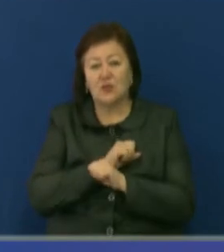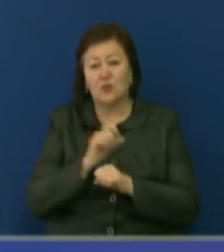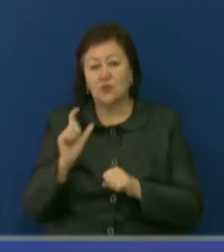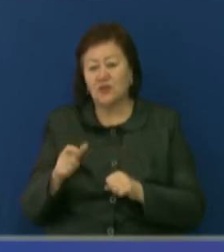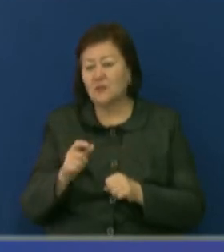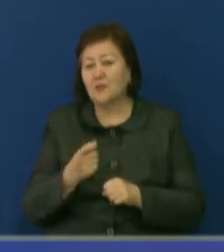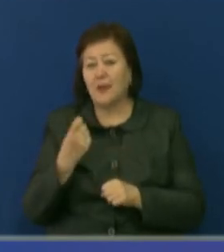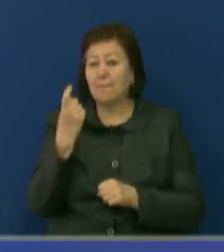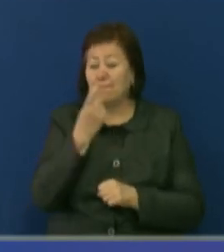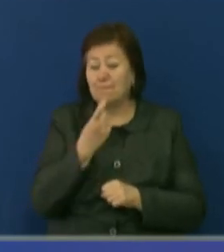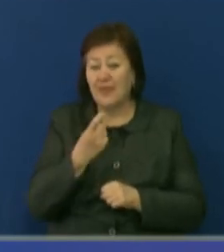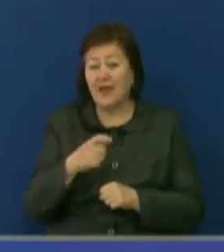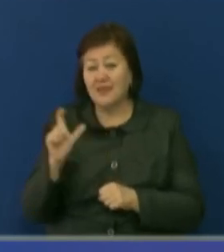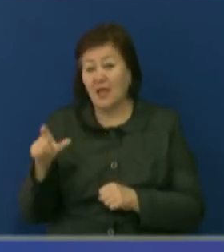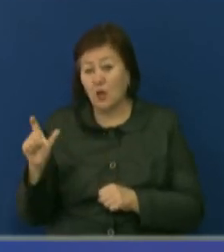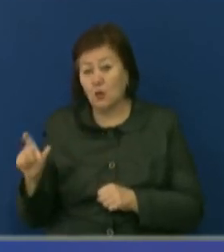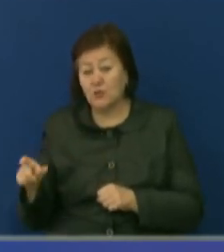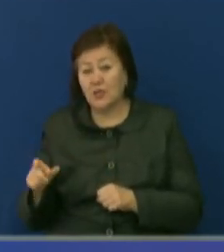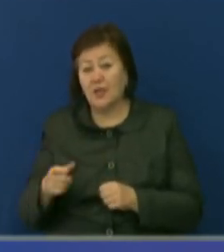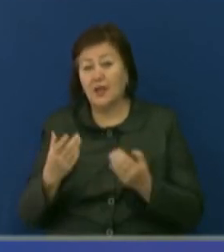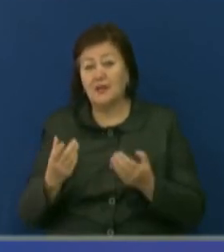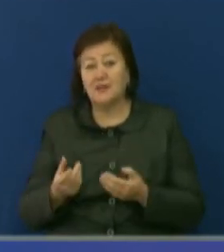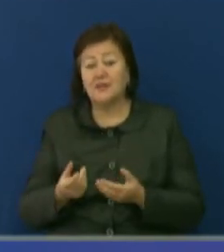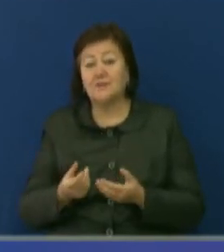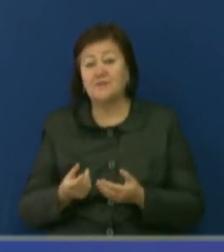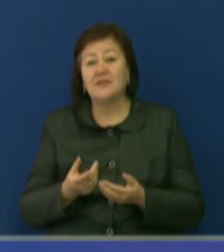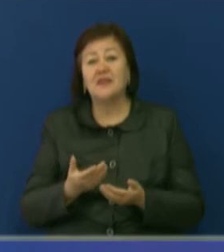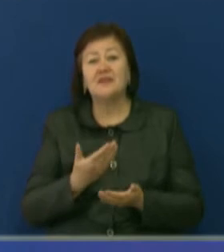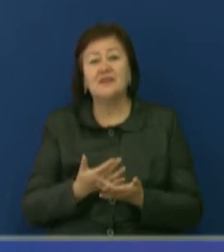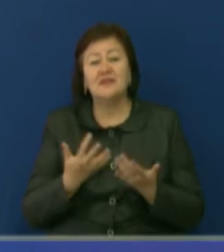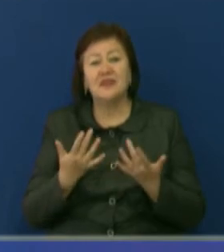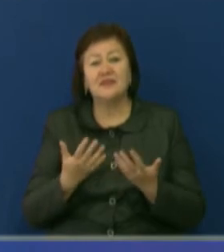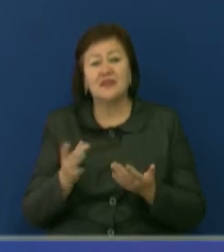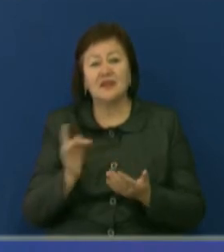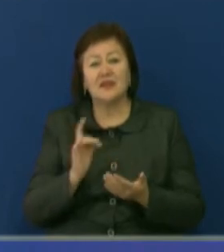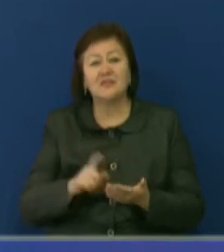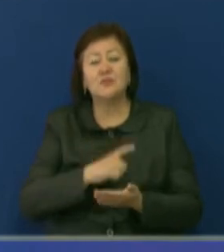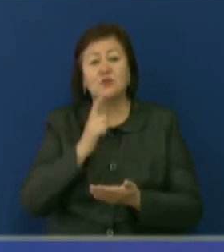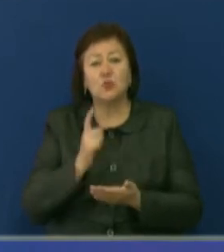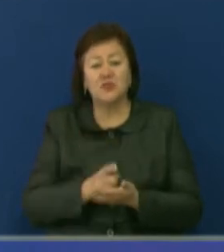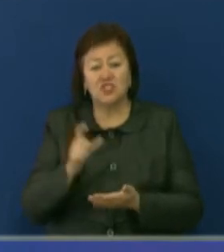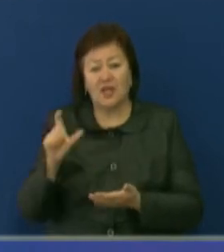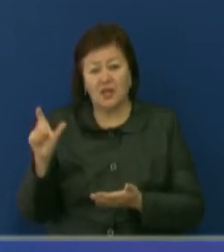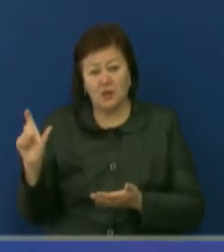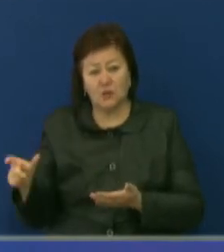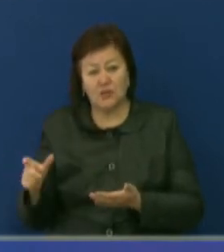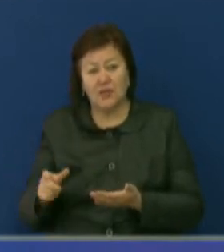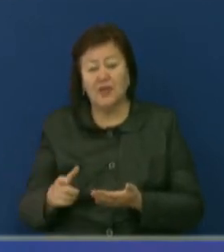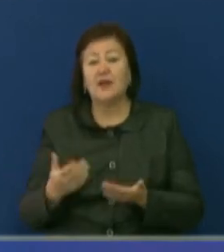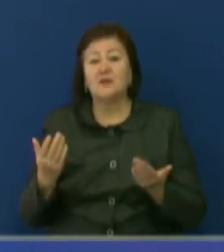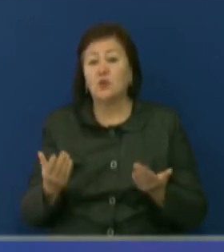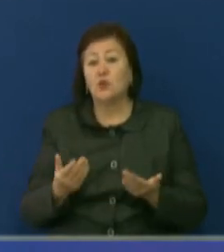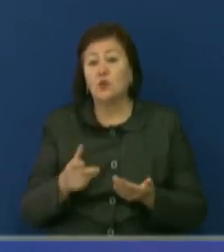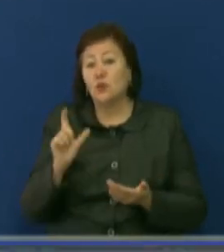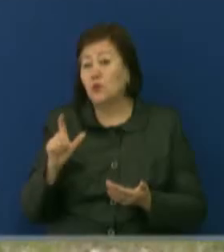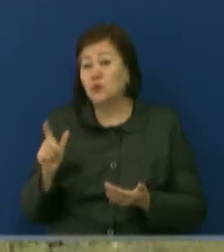күйінде жүргендер әкімшілік жауапкершілікке тартылатындығын бірнеше рет ескерткен еді. Алайда демалушылардың көбі бұл ақпаратта елемеген